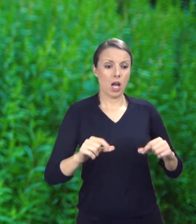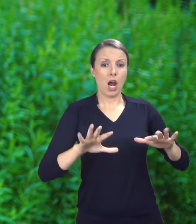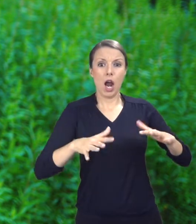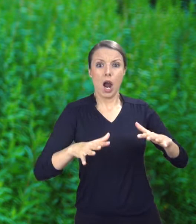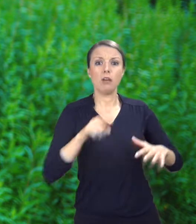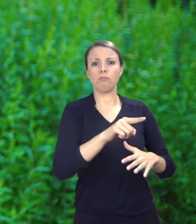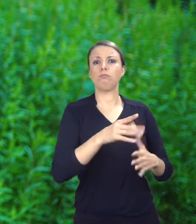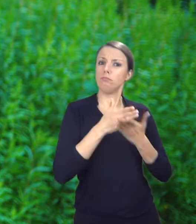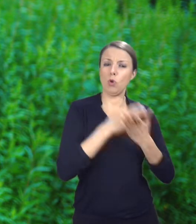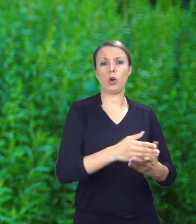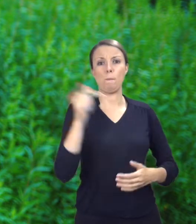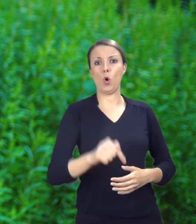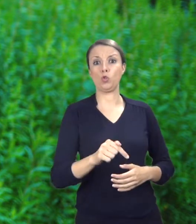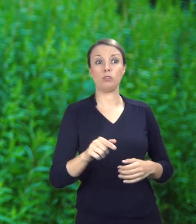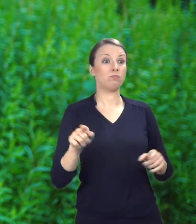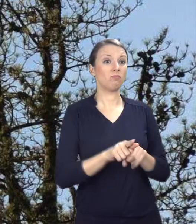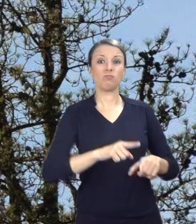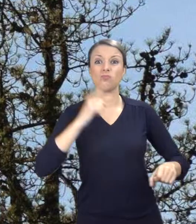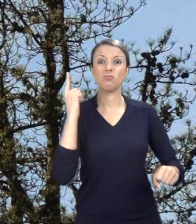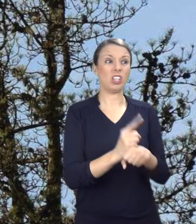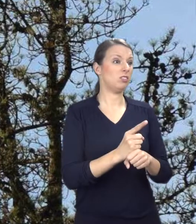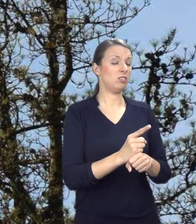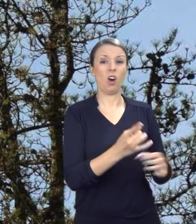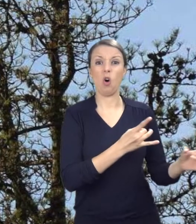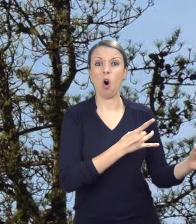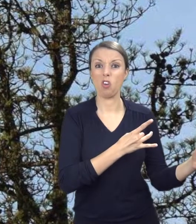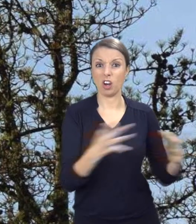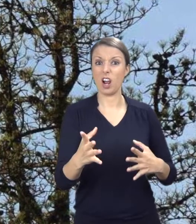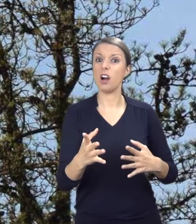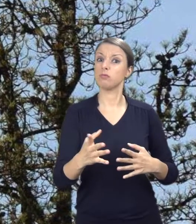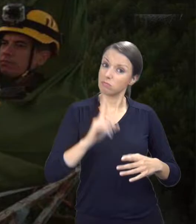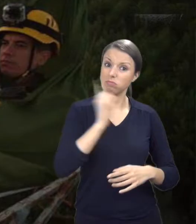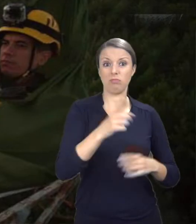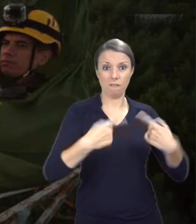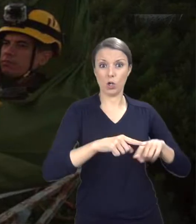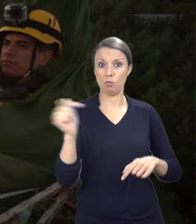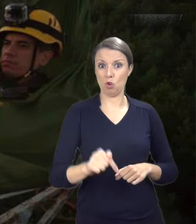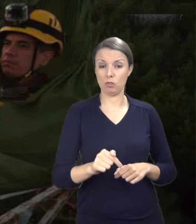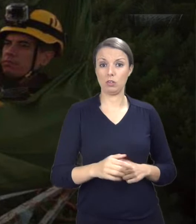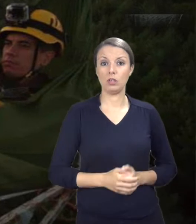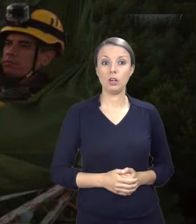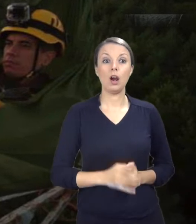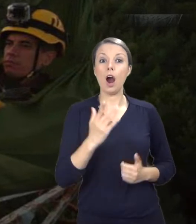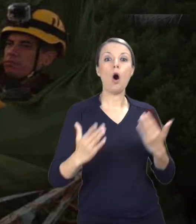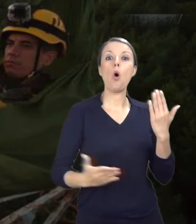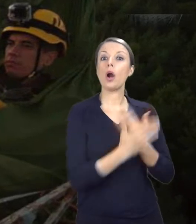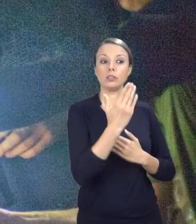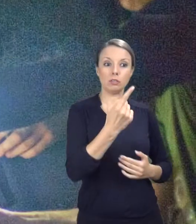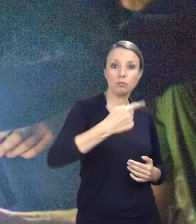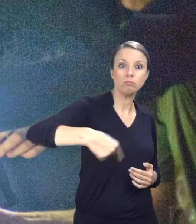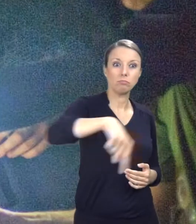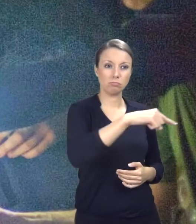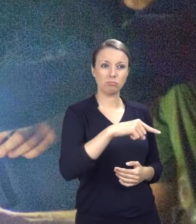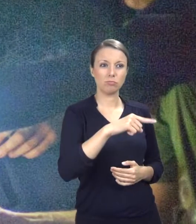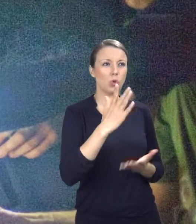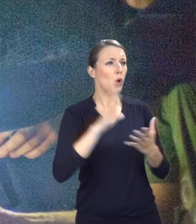stresogennymi, podejmować bardzo trudne decyzje w krótkim przedziale czasu. Okazuje się, że ludzie ci, mając dosyć dużo